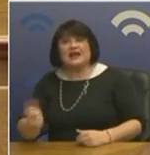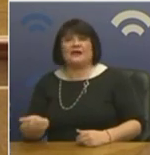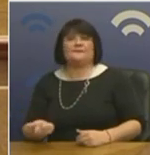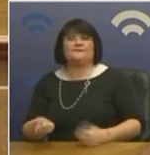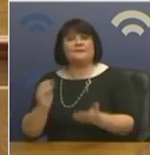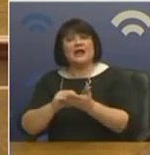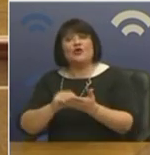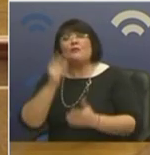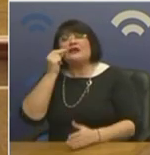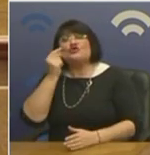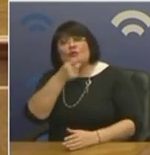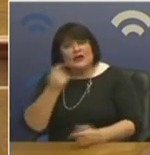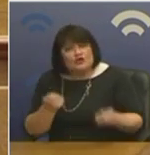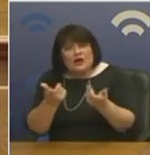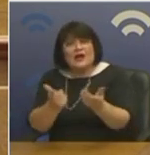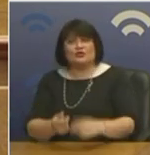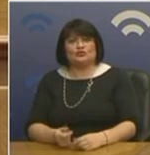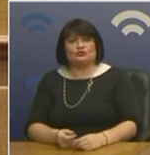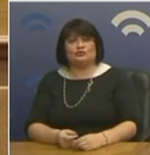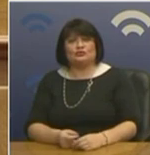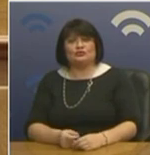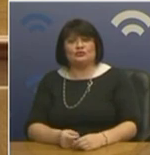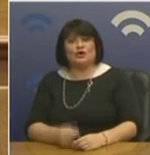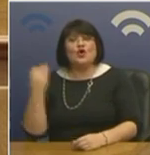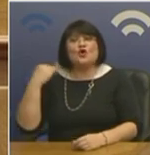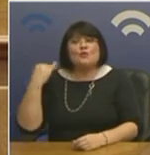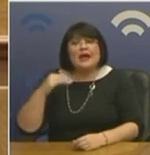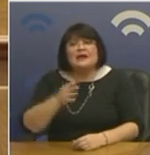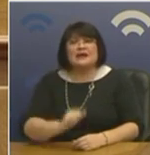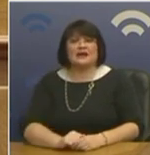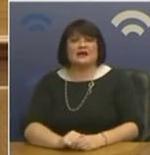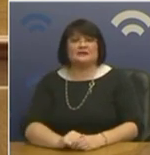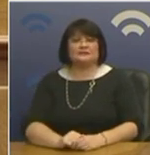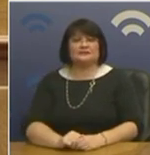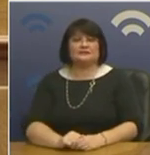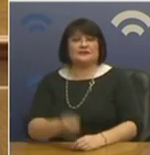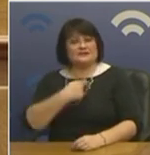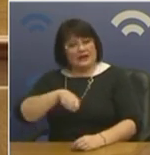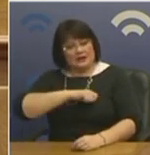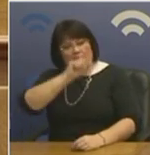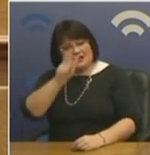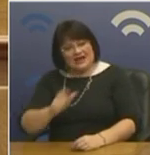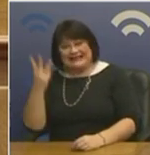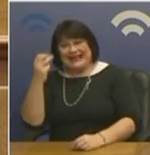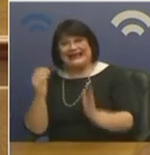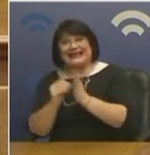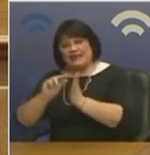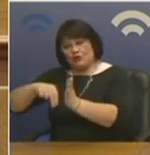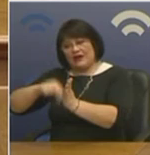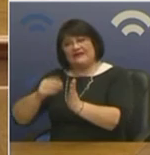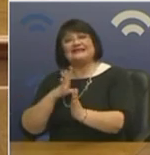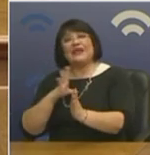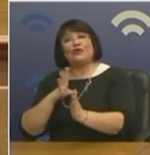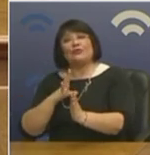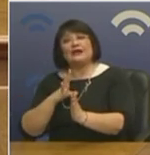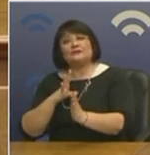ακόμη και στα Σκόπια, ρε παιδιά. Ακόμη και στη Ρουμανία. Δεν σας λέω για την Ισπανία και την Ιταλία. 30.000 υπογραφές που είναι πολλά